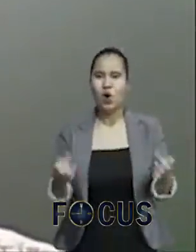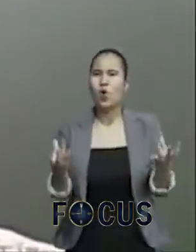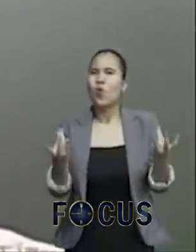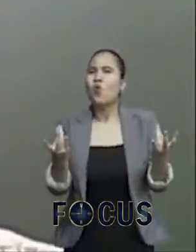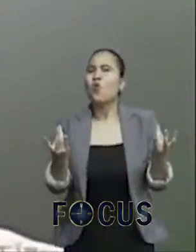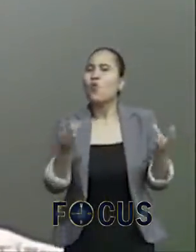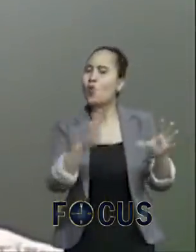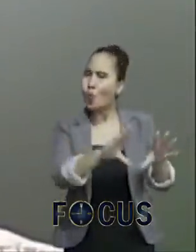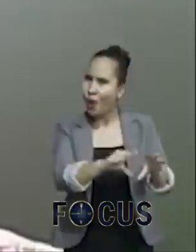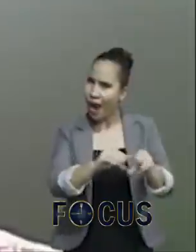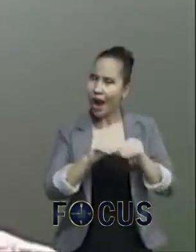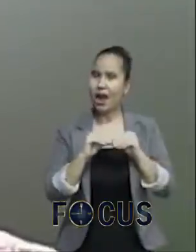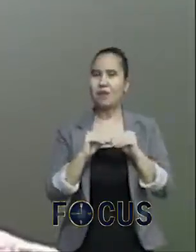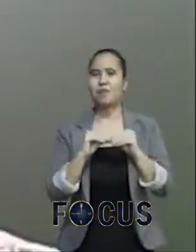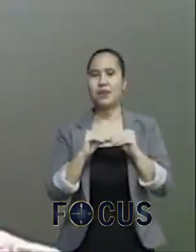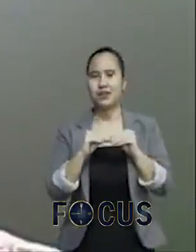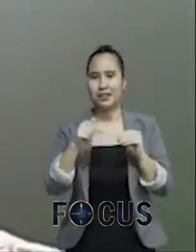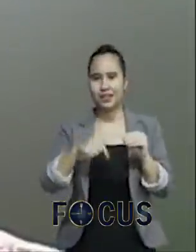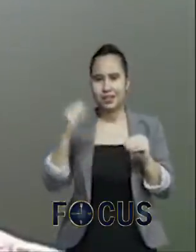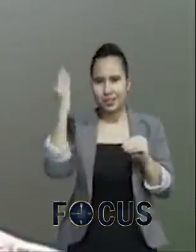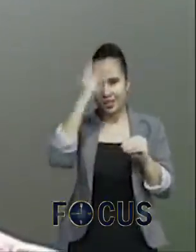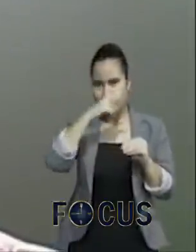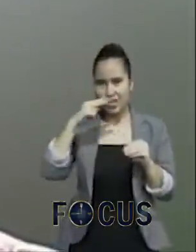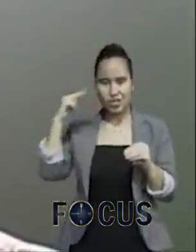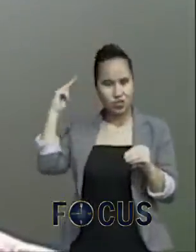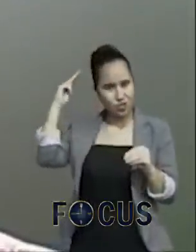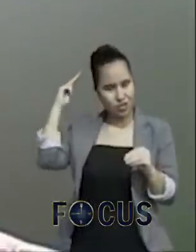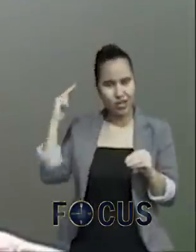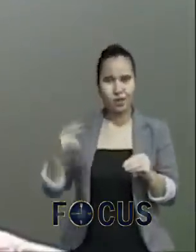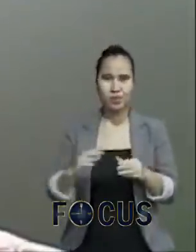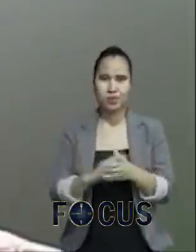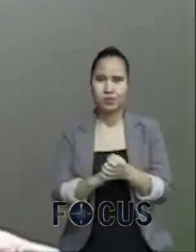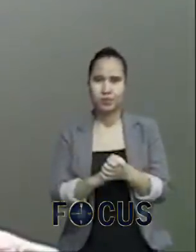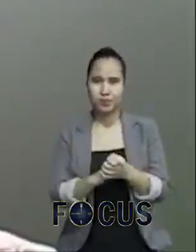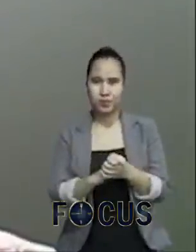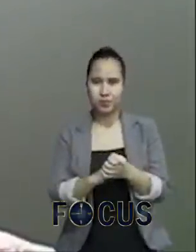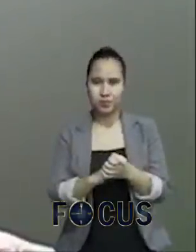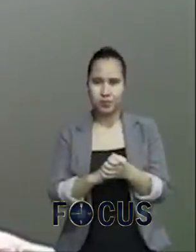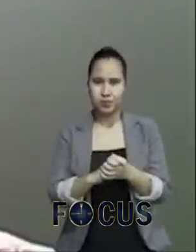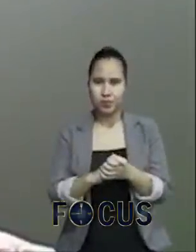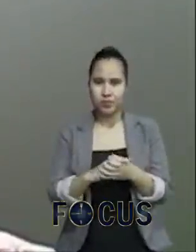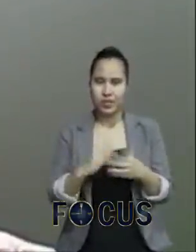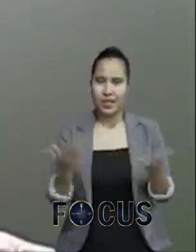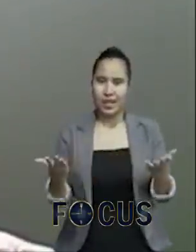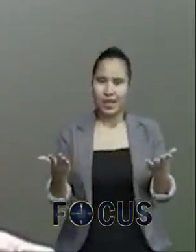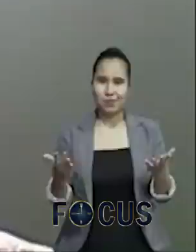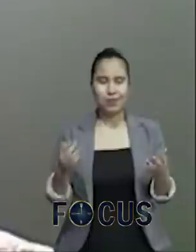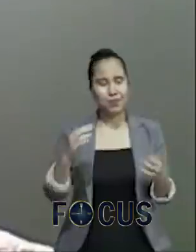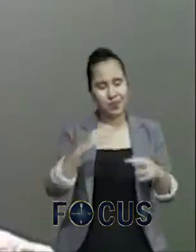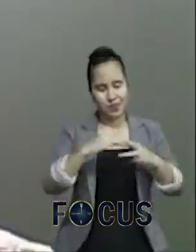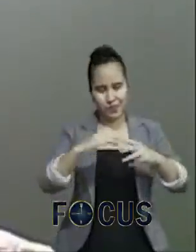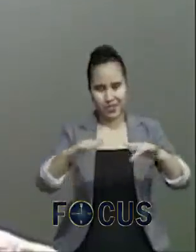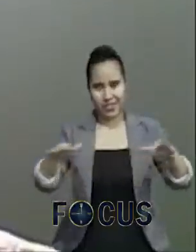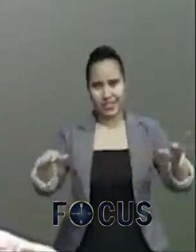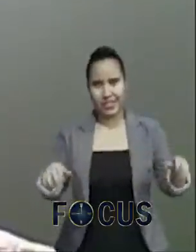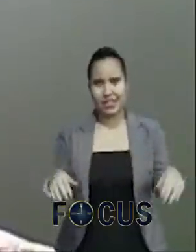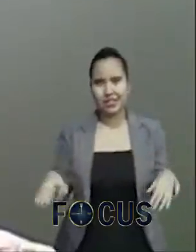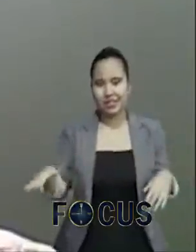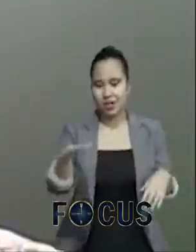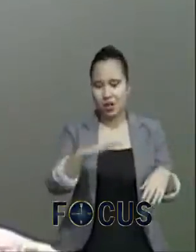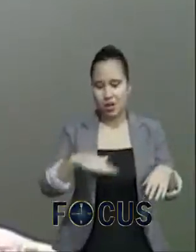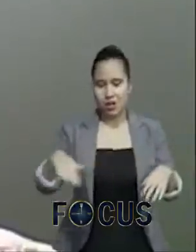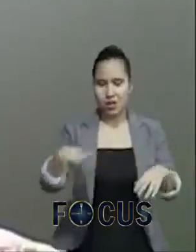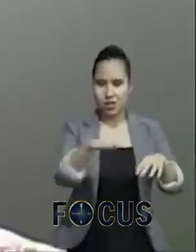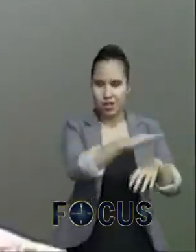in Suriname in quarantaine geplaatst worden. En daar zijn een aantal scenario's. Er is een scenario dat als